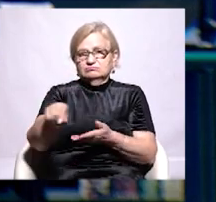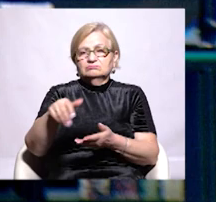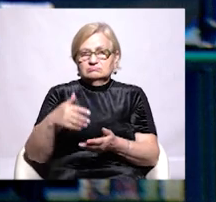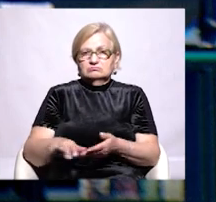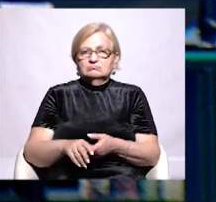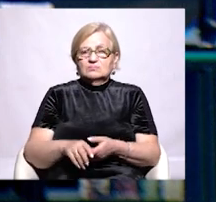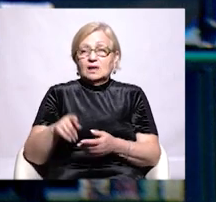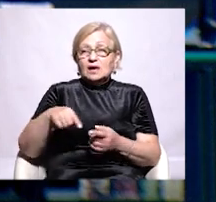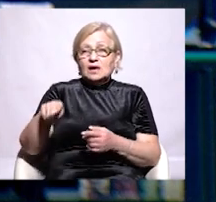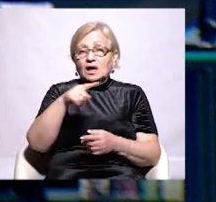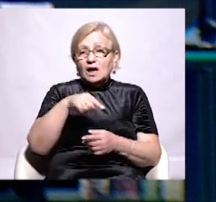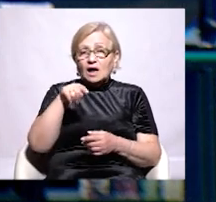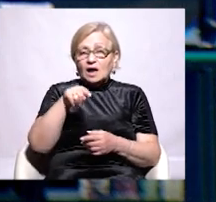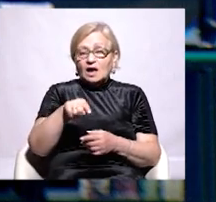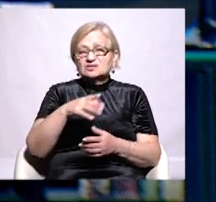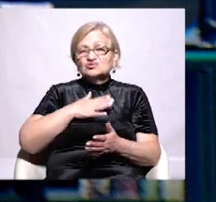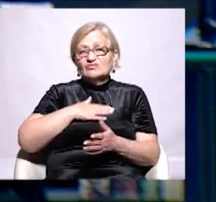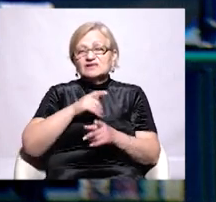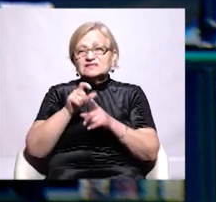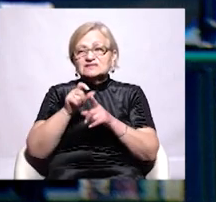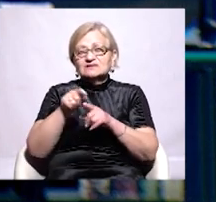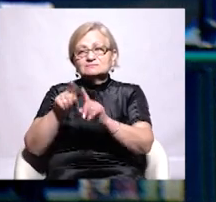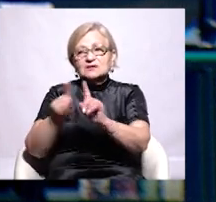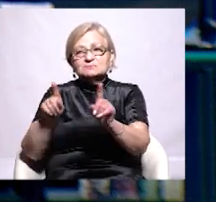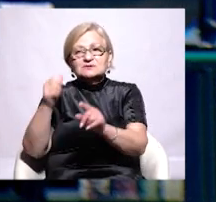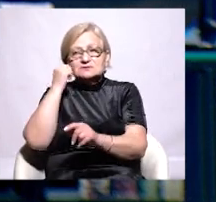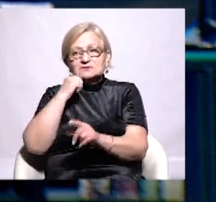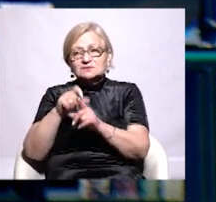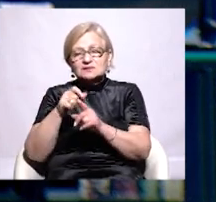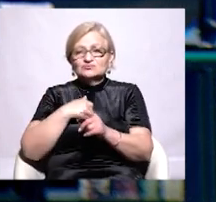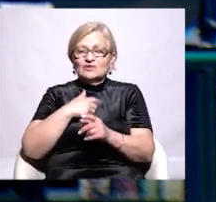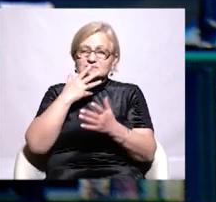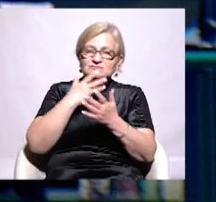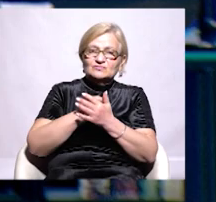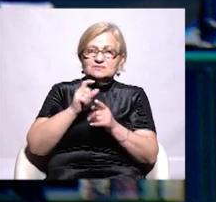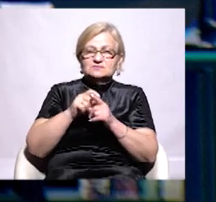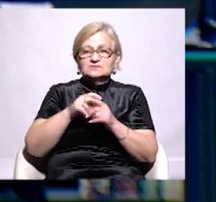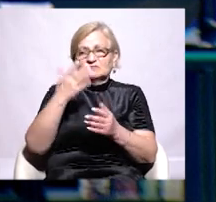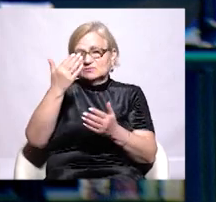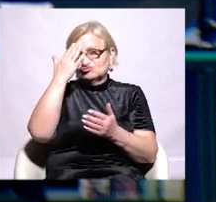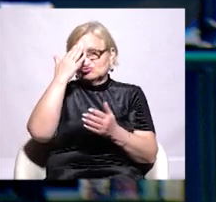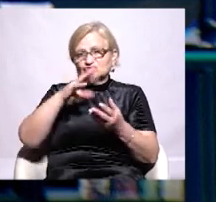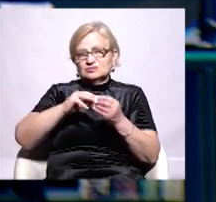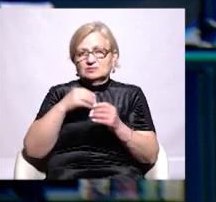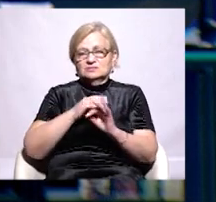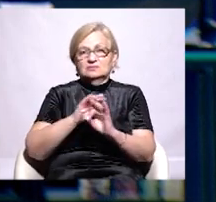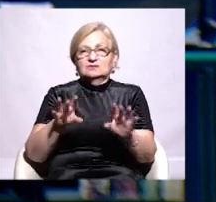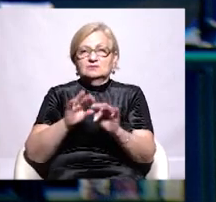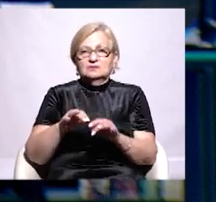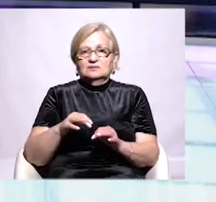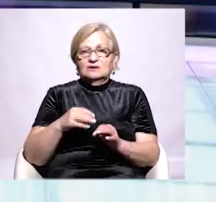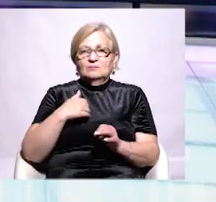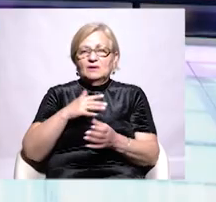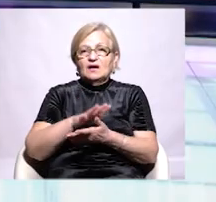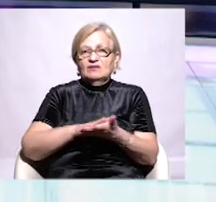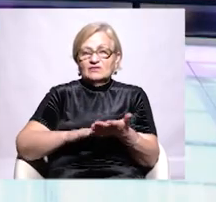ამ ყველაფრის გამოყენებით, ჩვენი სიტყვებით გადმოვცეთ ლექსის შინაარსი. ჩემი სიტყვებით რომ